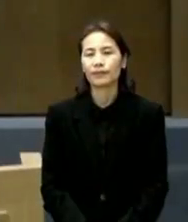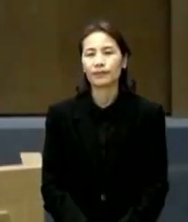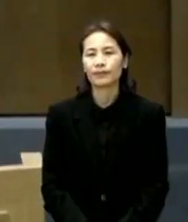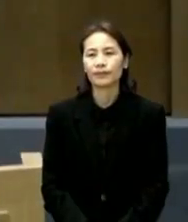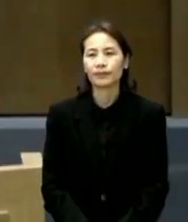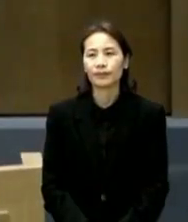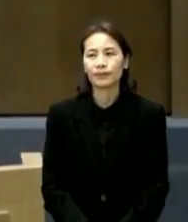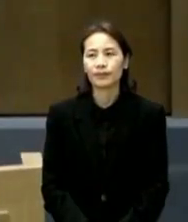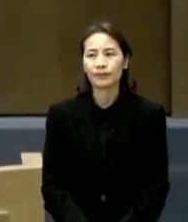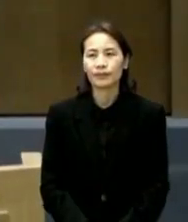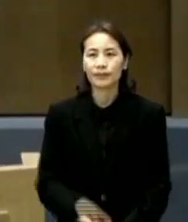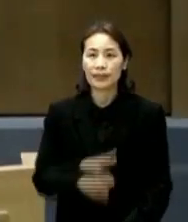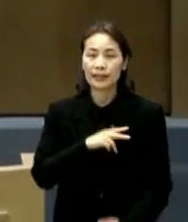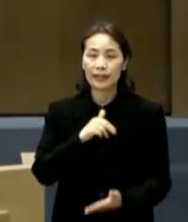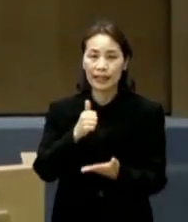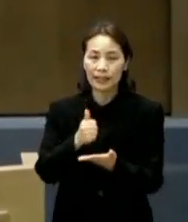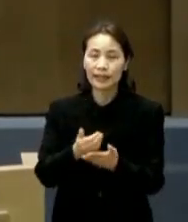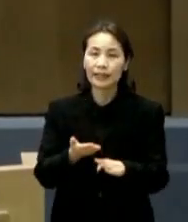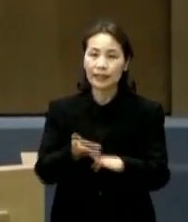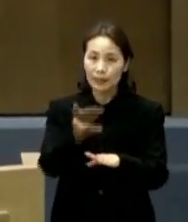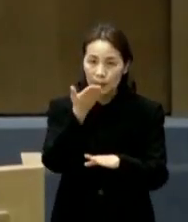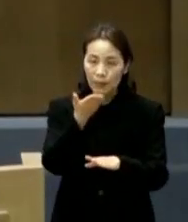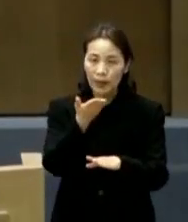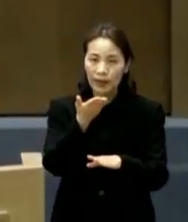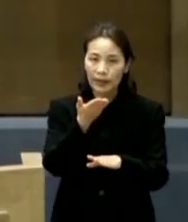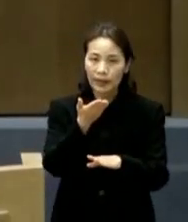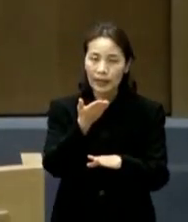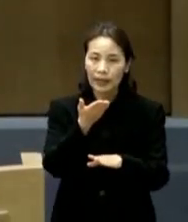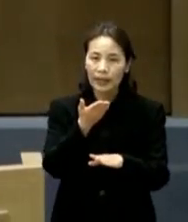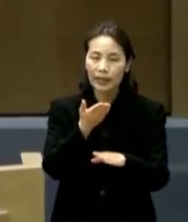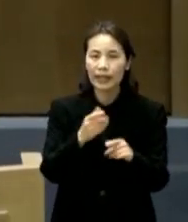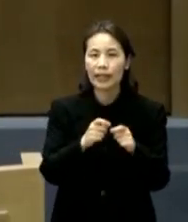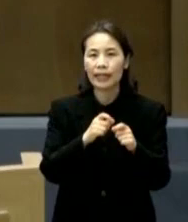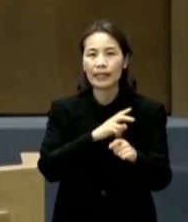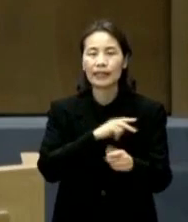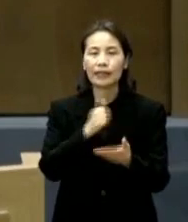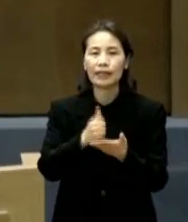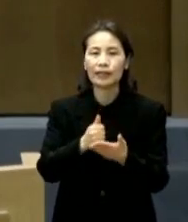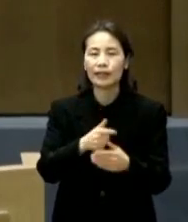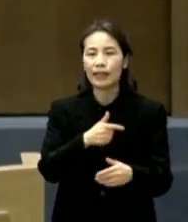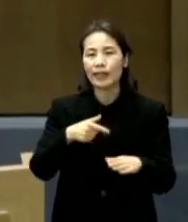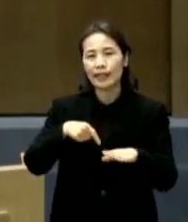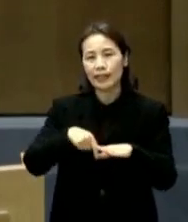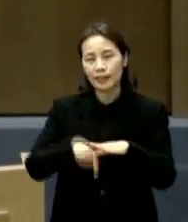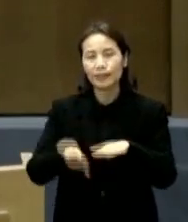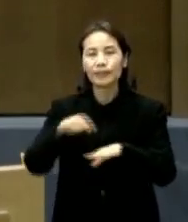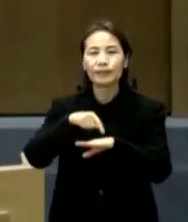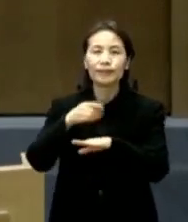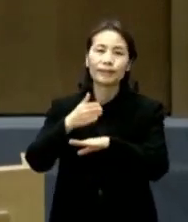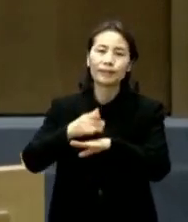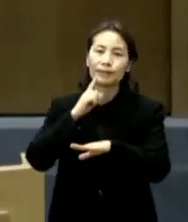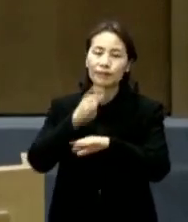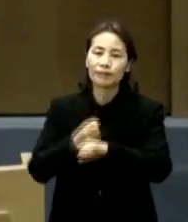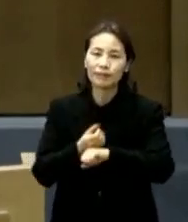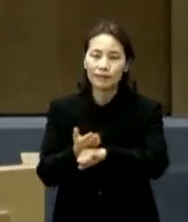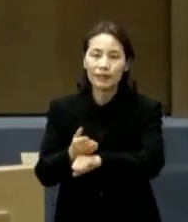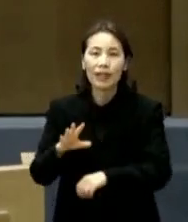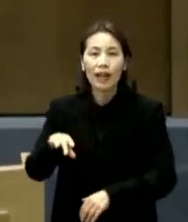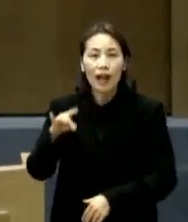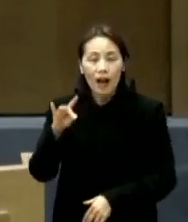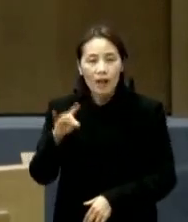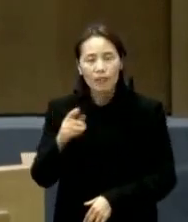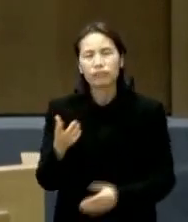먼저 의장님과 선배 의원님들의 깊은 환대에 진심으로 감사드립니다. 처음이라